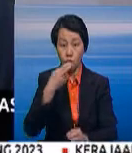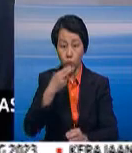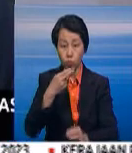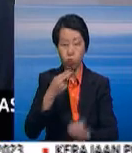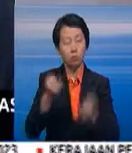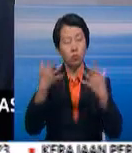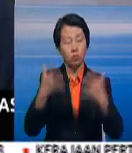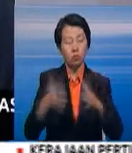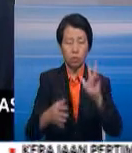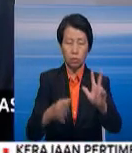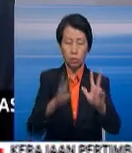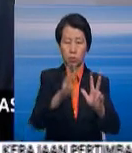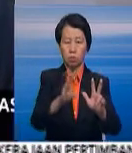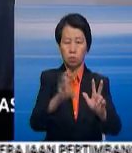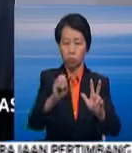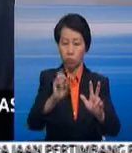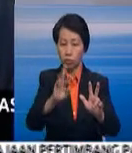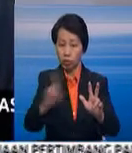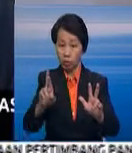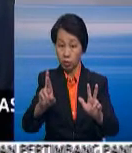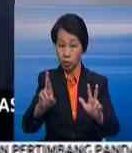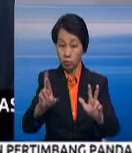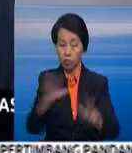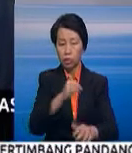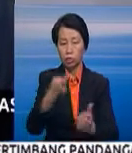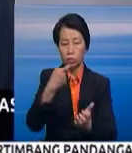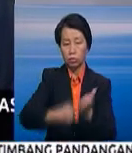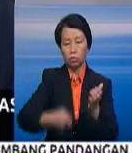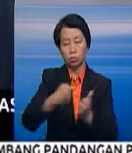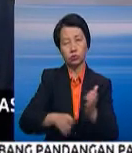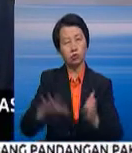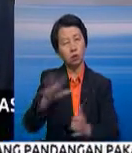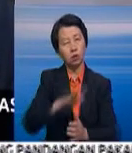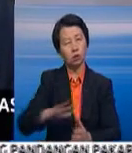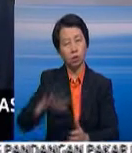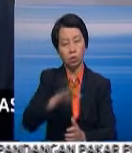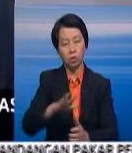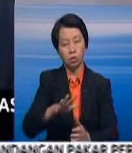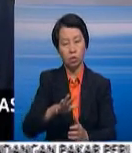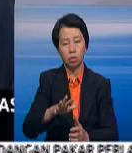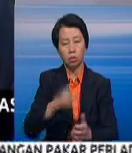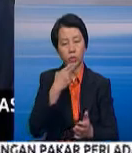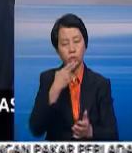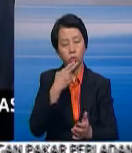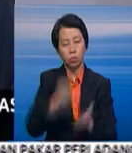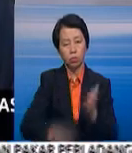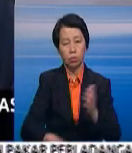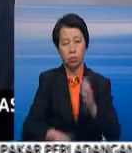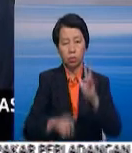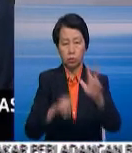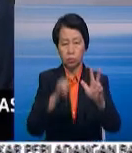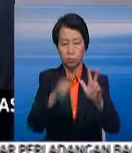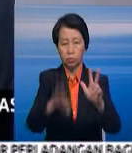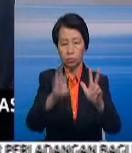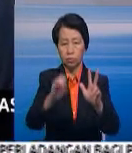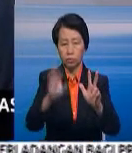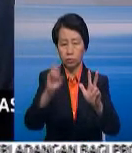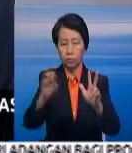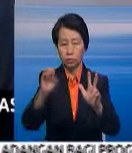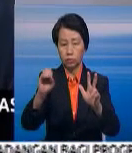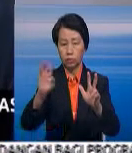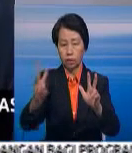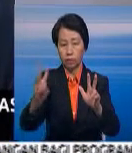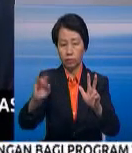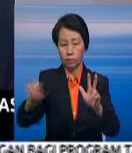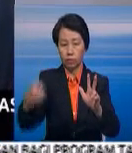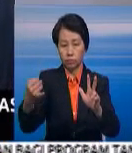sebanyak RM360,000 dan cukai jumlah cukai rokok sebanyak 3.006